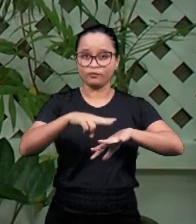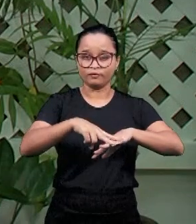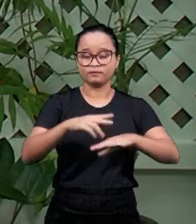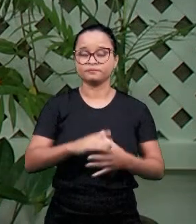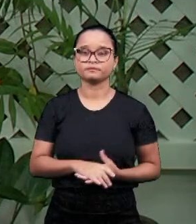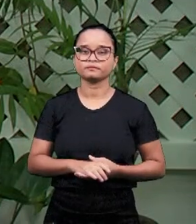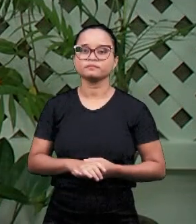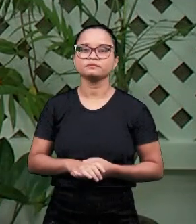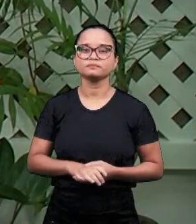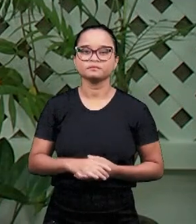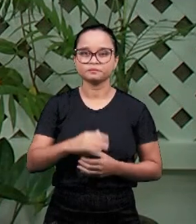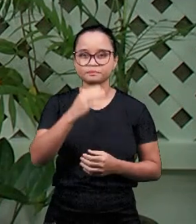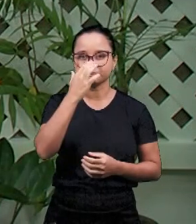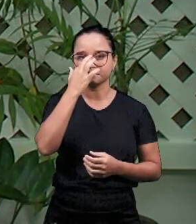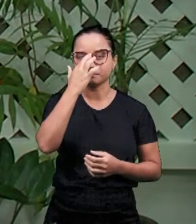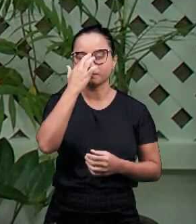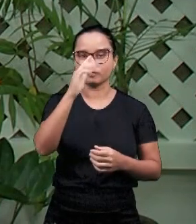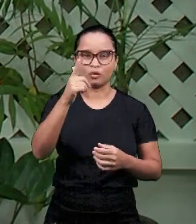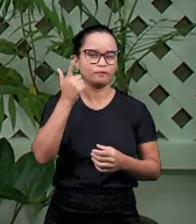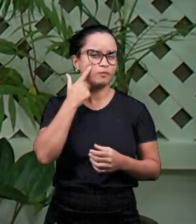Naïm. Qu'est-ce qui...